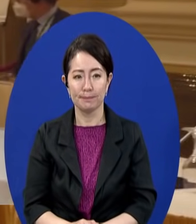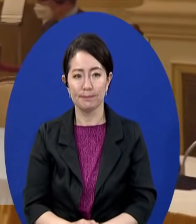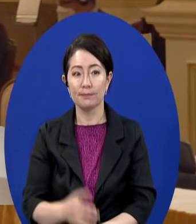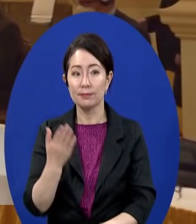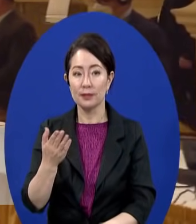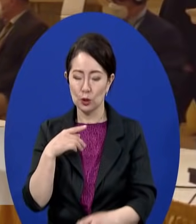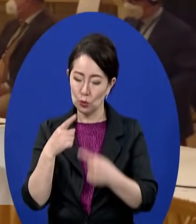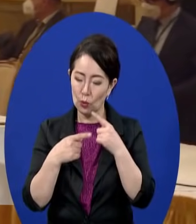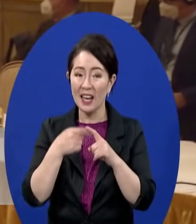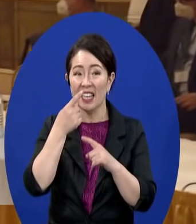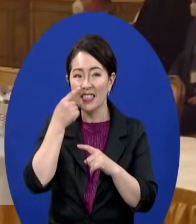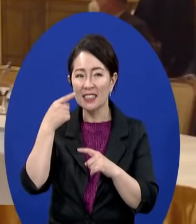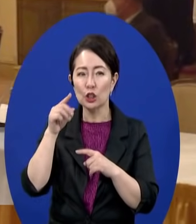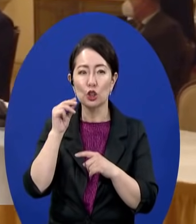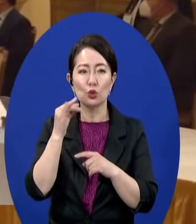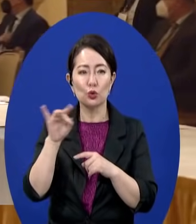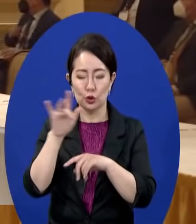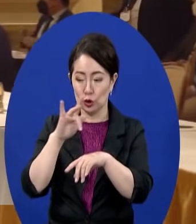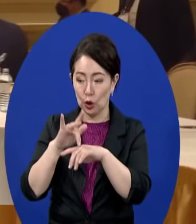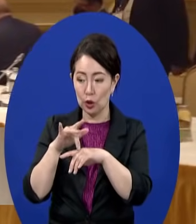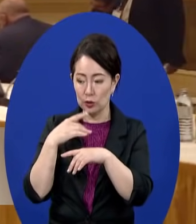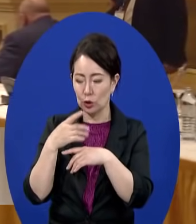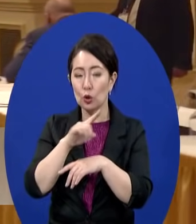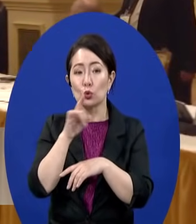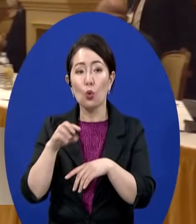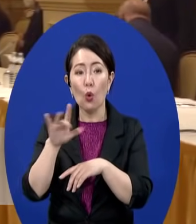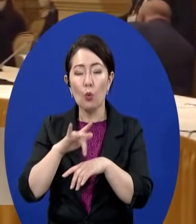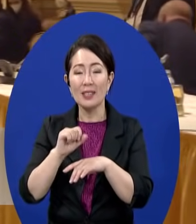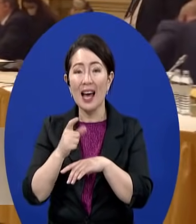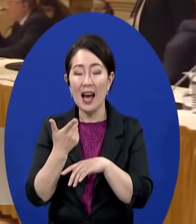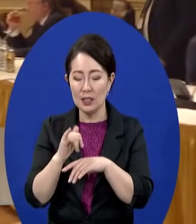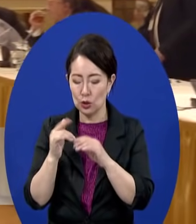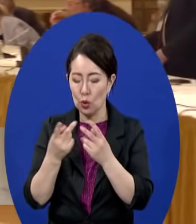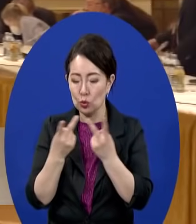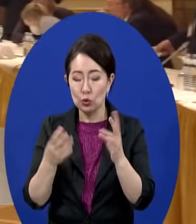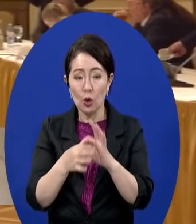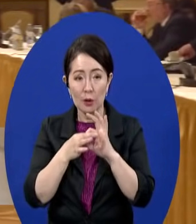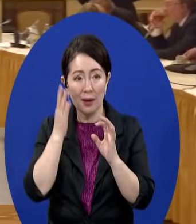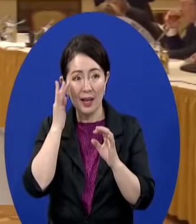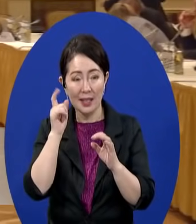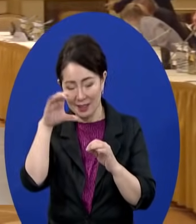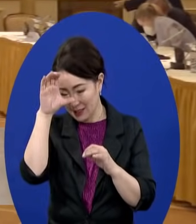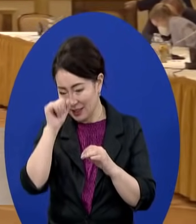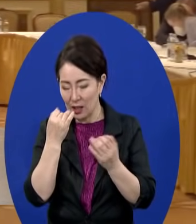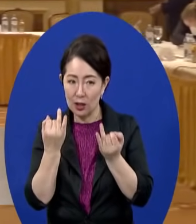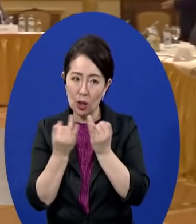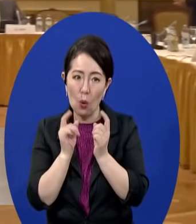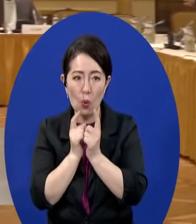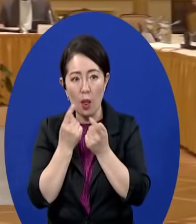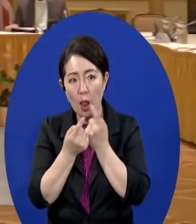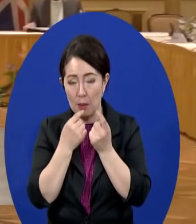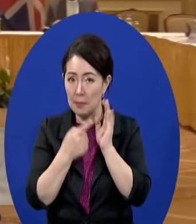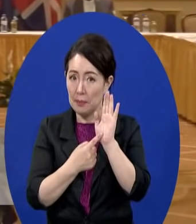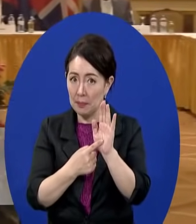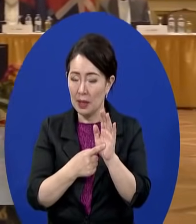Тэрээр энэ талаараа хятадын Чунцин хотноо болсон зүүн өмнөд Азийн үндэстнүүдийн холбооны гадаад хэргийн сайд нартай уулзах үеэрээ мэдгдсэн